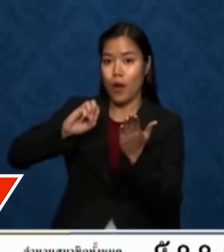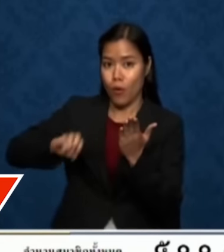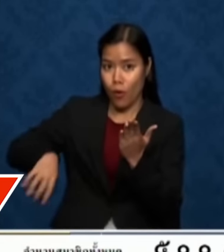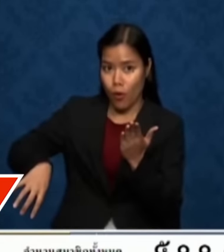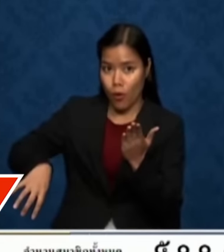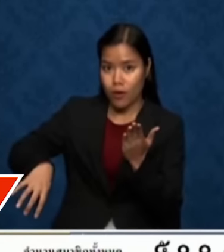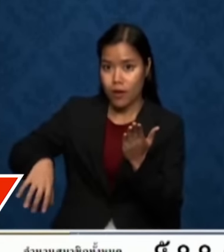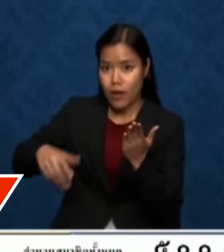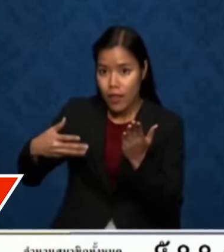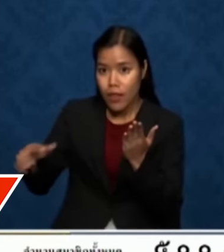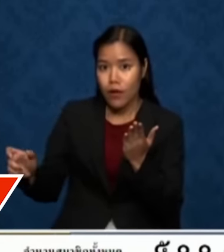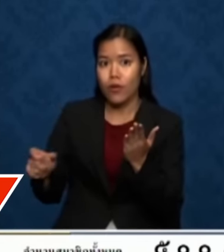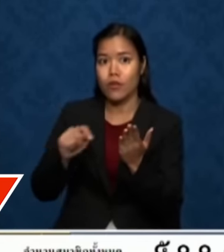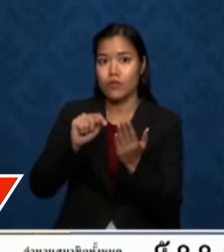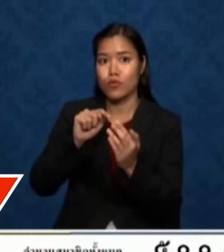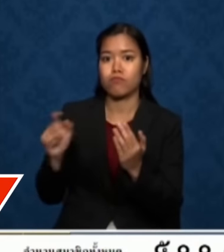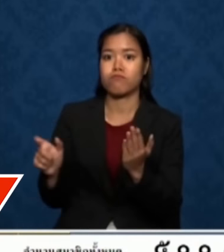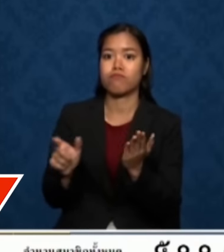พึงพอใจออกไป